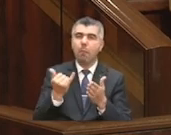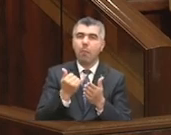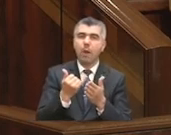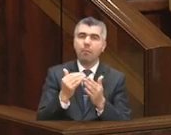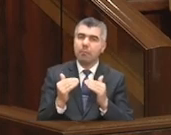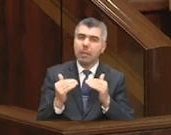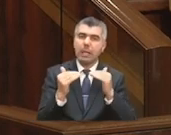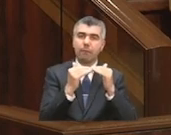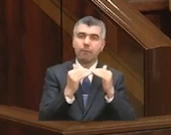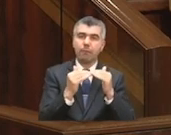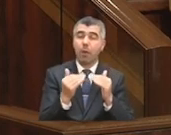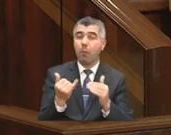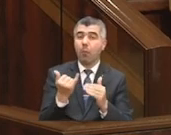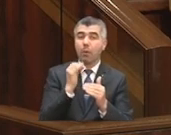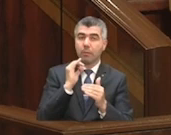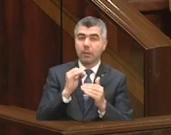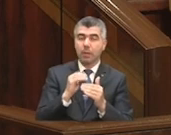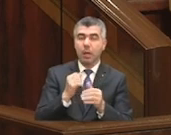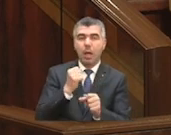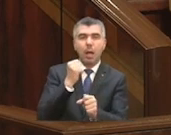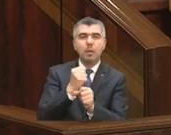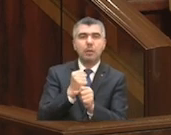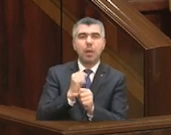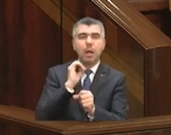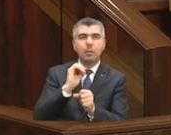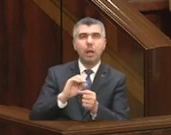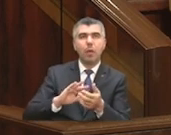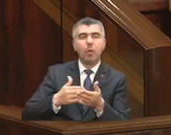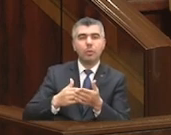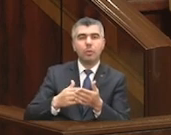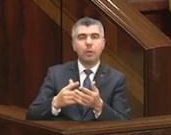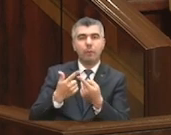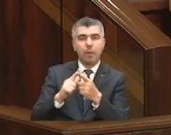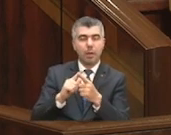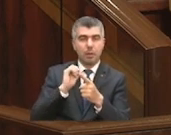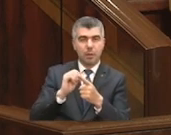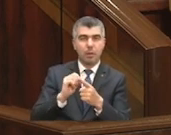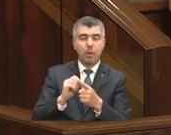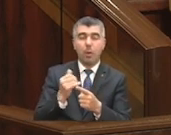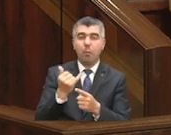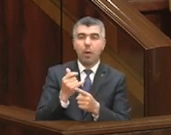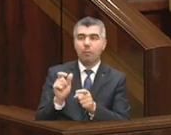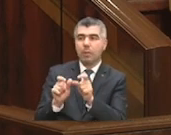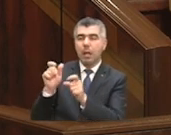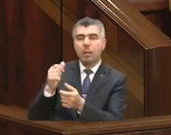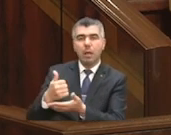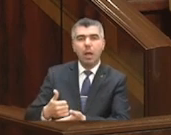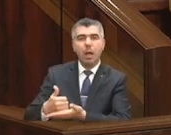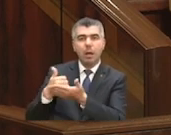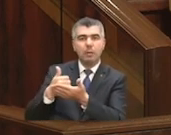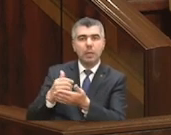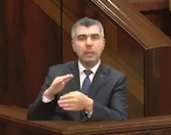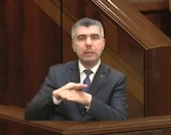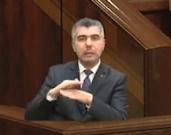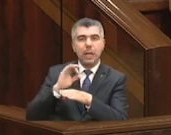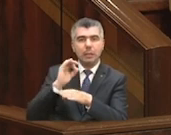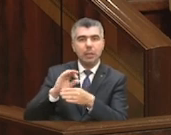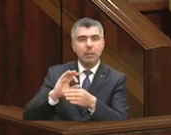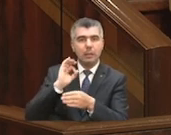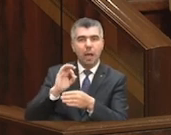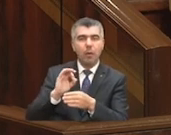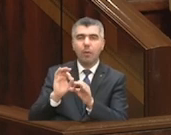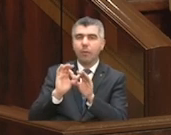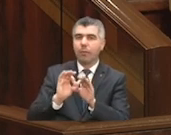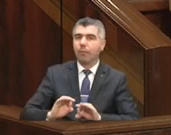الالتقائية، والمدخل الأساسي هو التشغيل الذي يكون قا ويضمن العيش الكائم، ماشي بسياسة أواش. المسألة